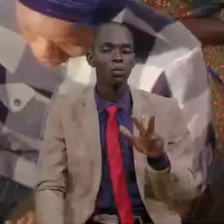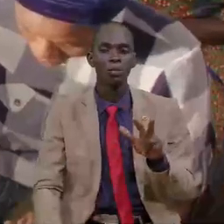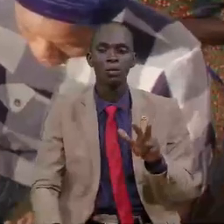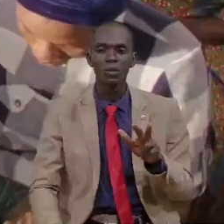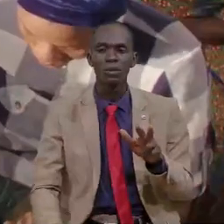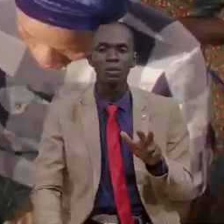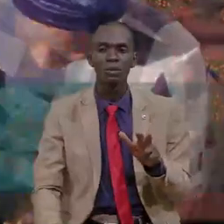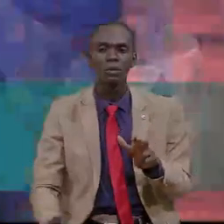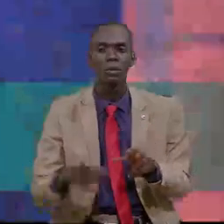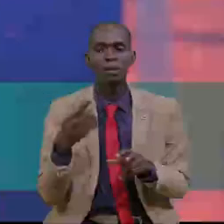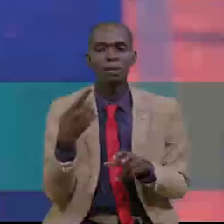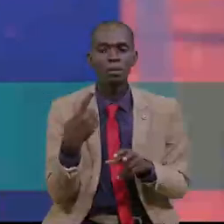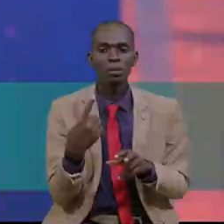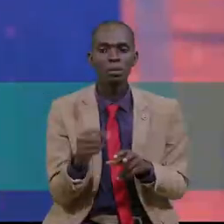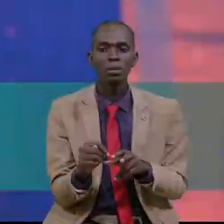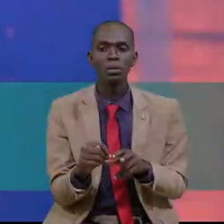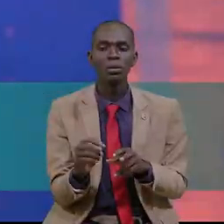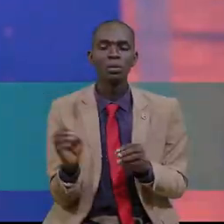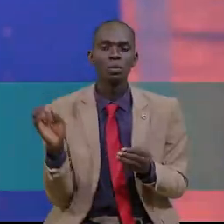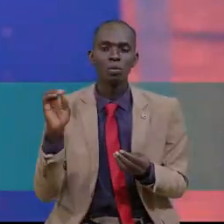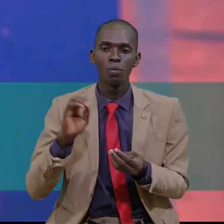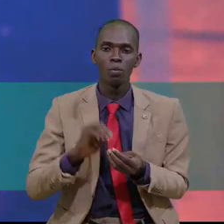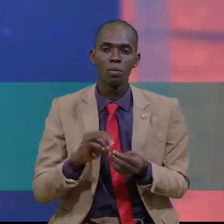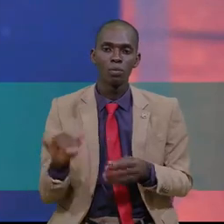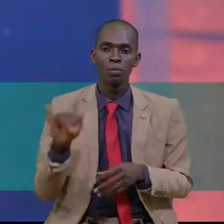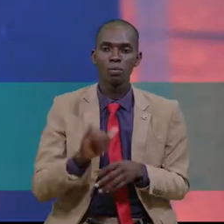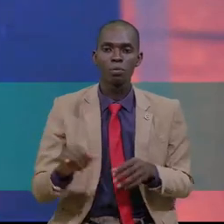du soutien tout-puissant.